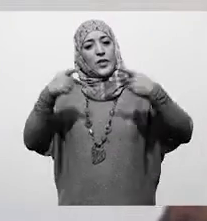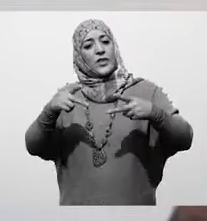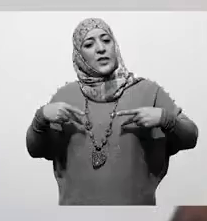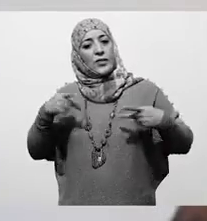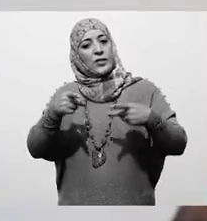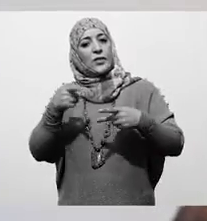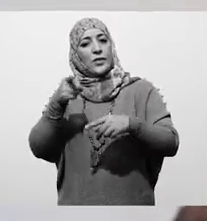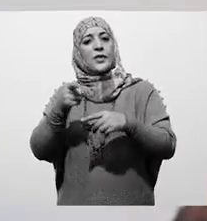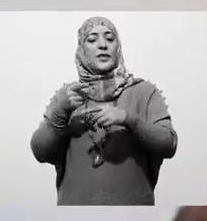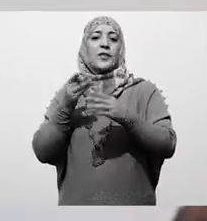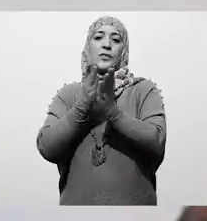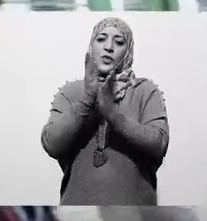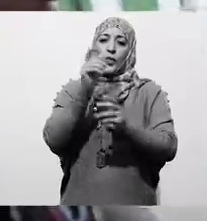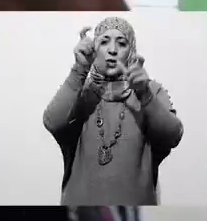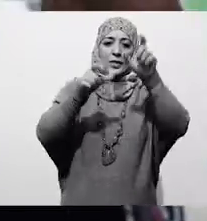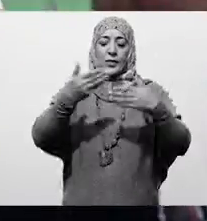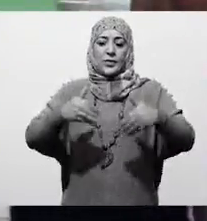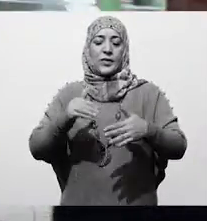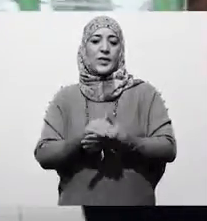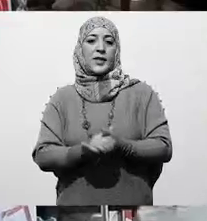une perspective de droits humains.